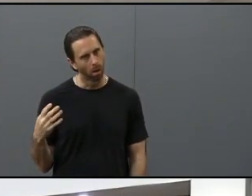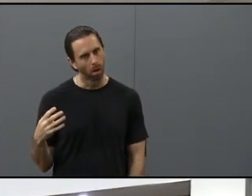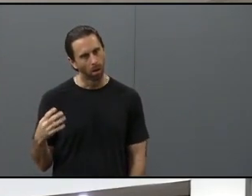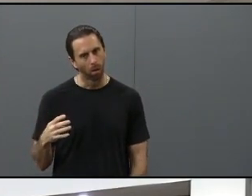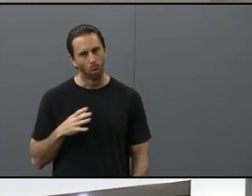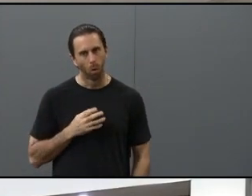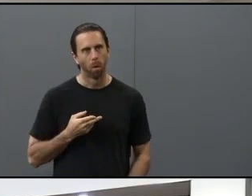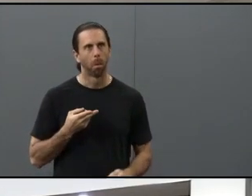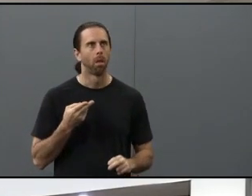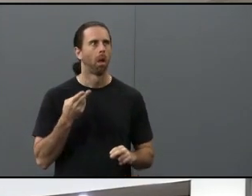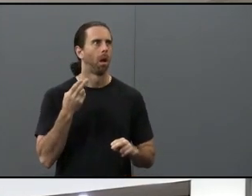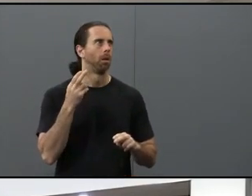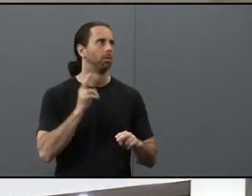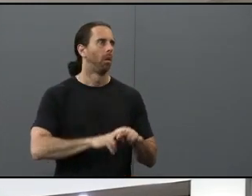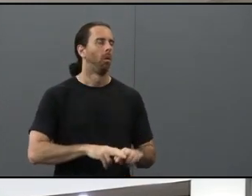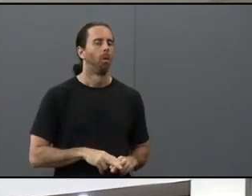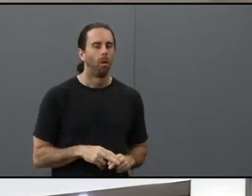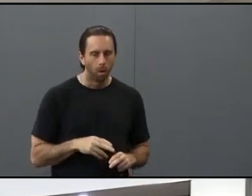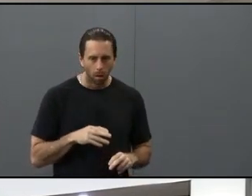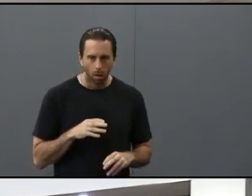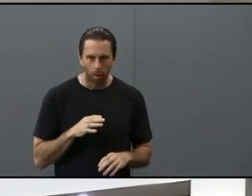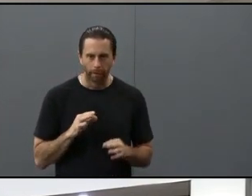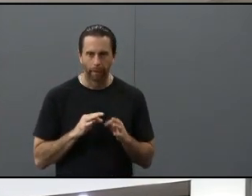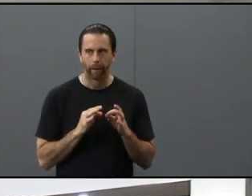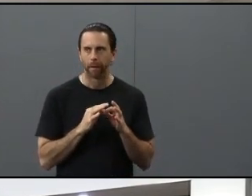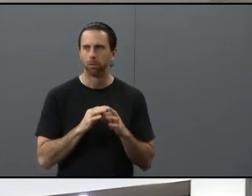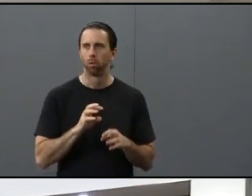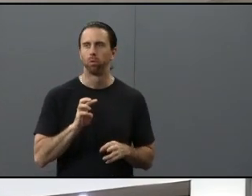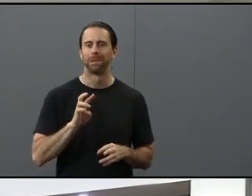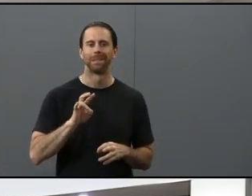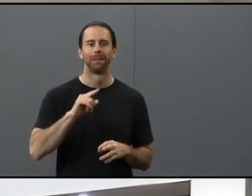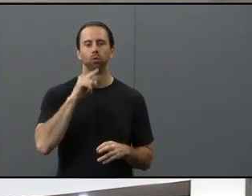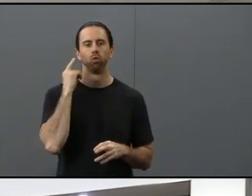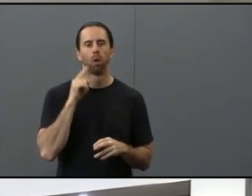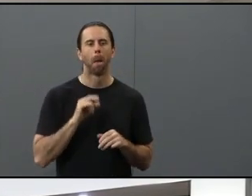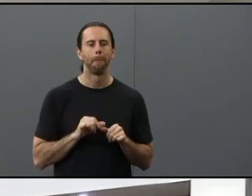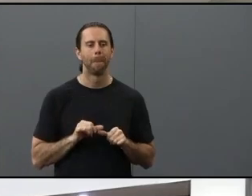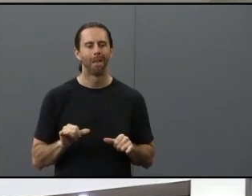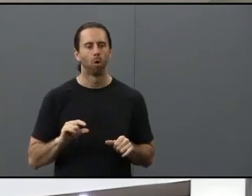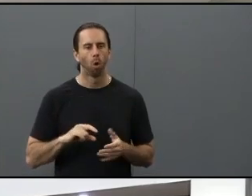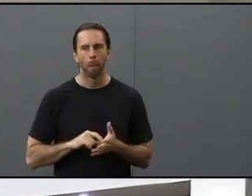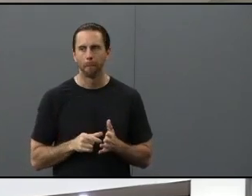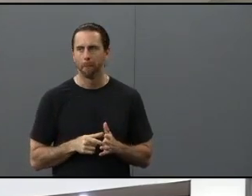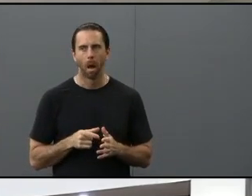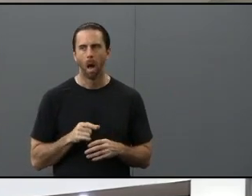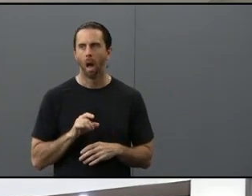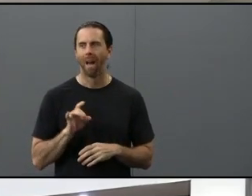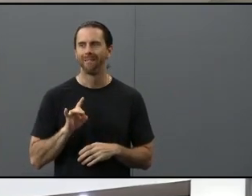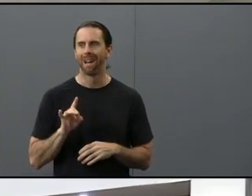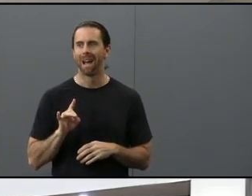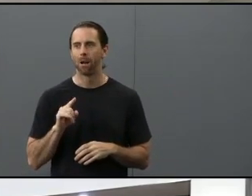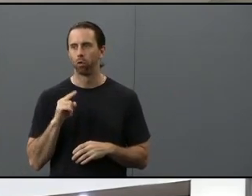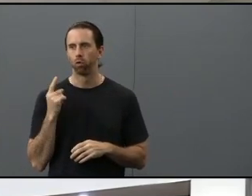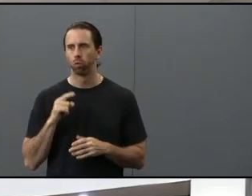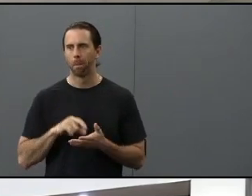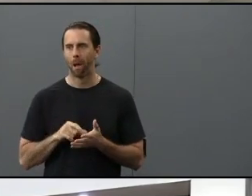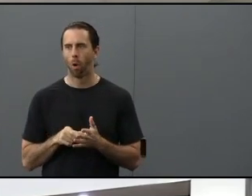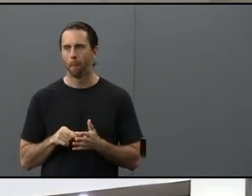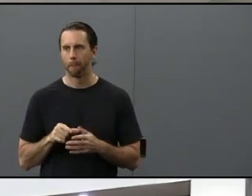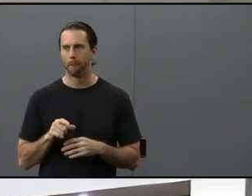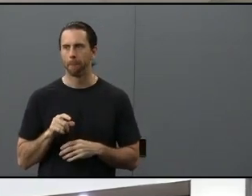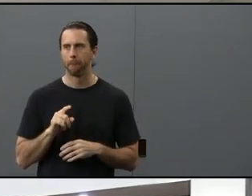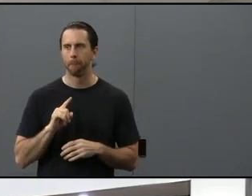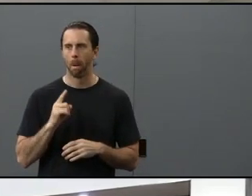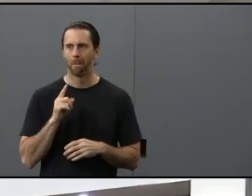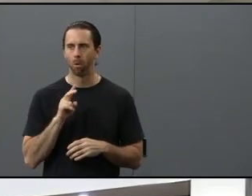augmentations substantielles tarification de 76 C de M C à passé à 8 C de M C les premiers 224